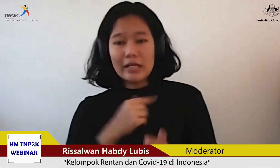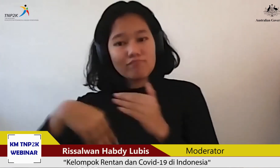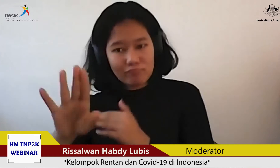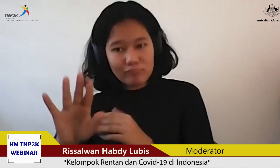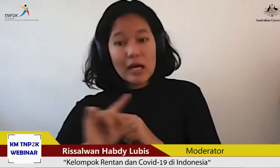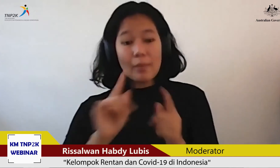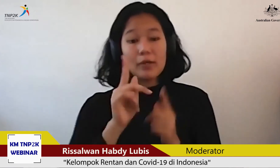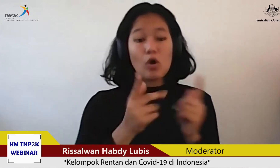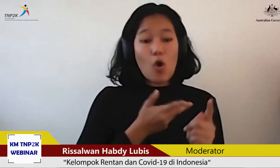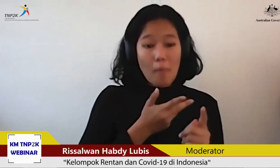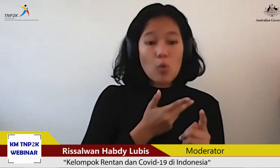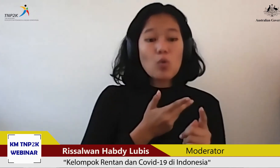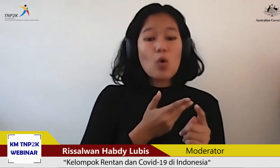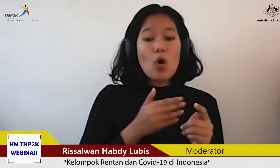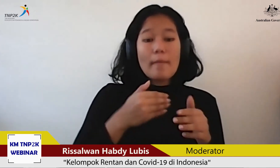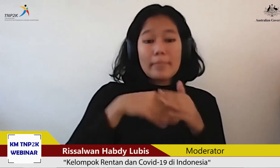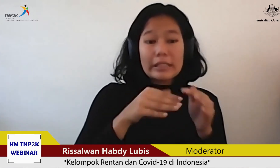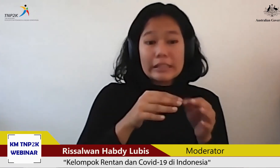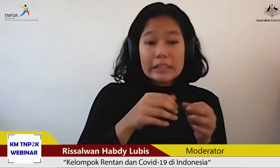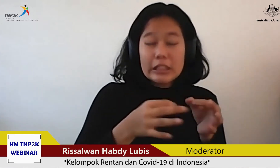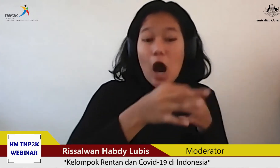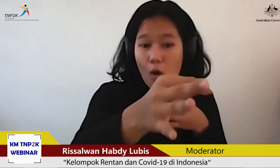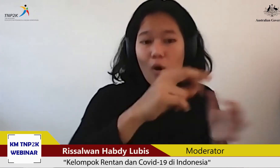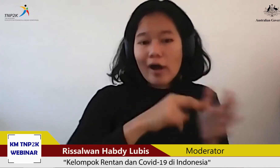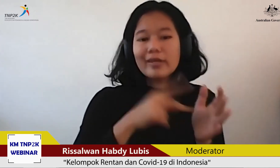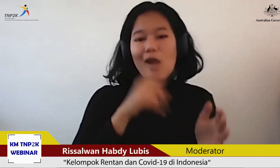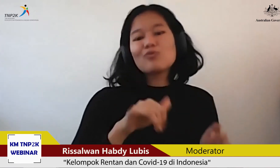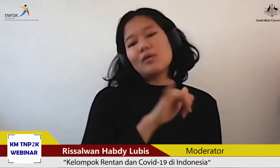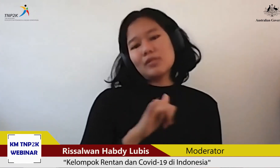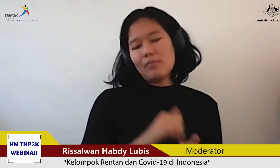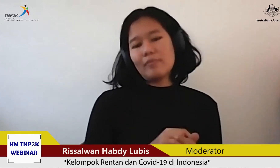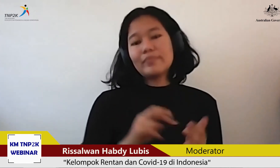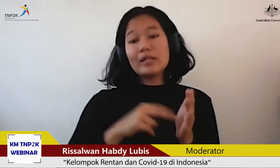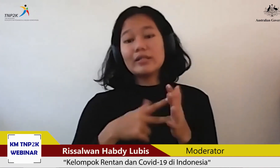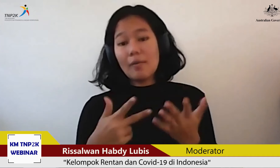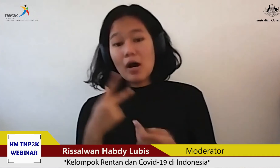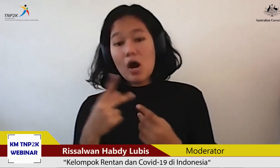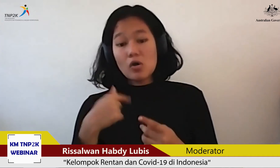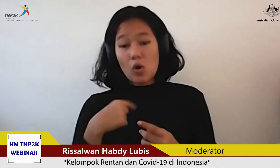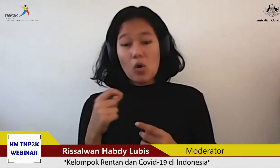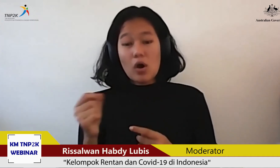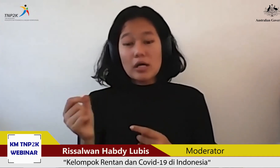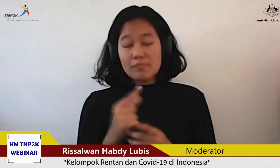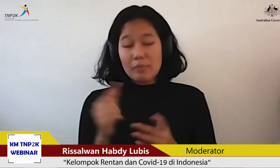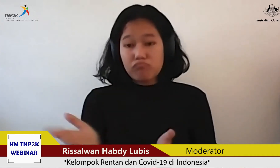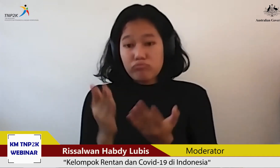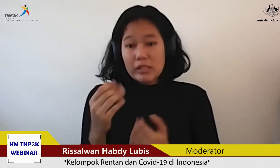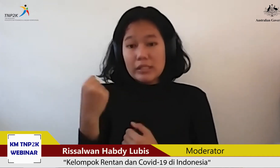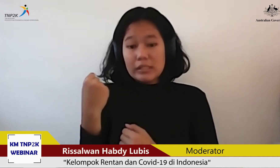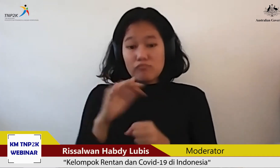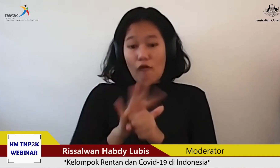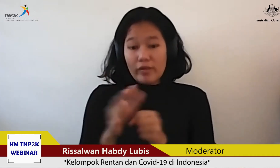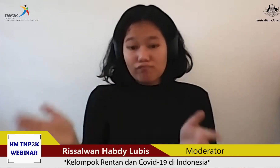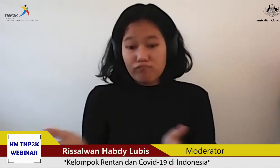go far, go together. Artinya kalau kita sadar bahwa kita tidak bisa cepat pulih dari COVID-19